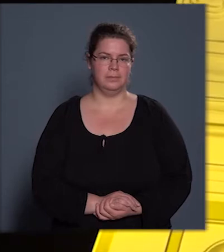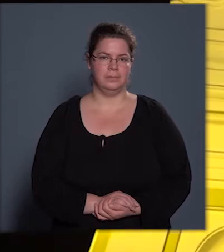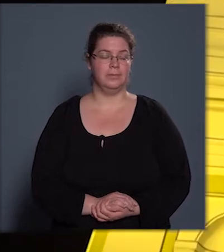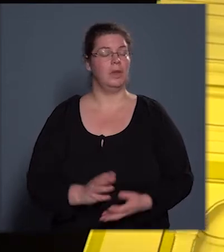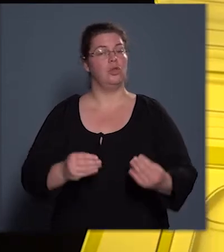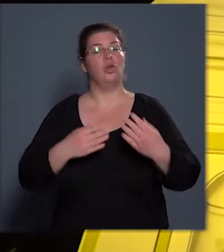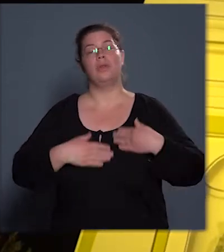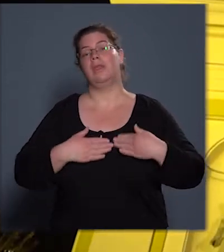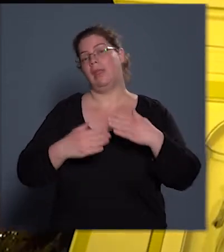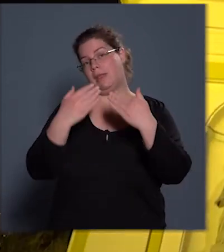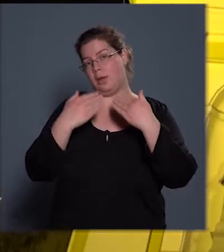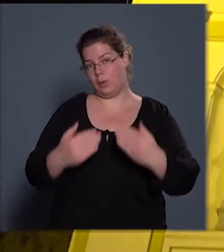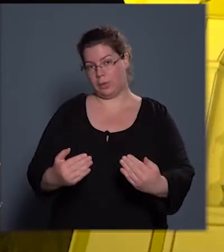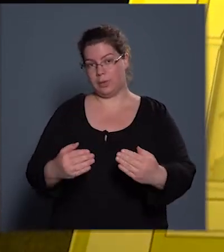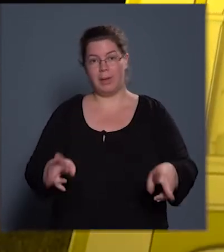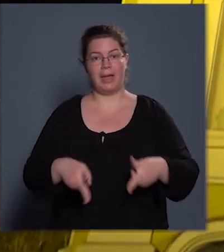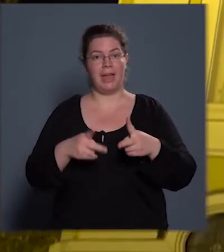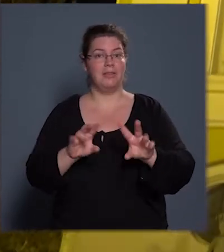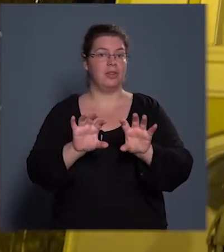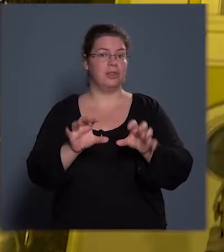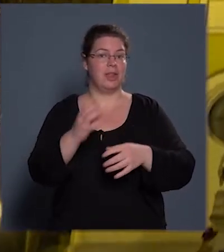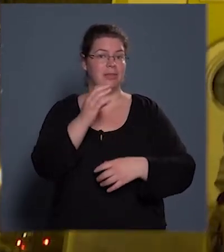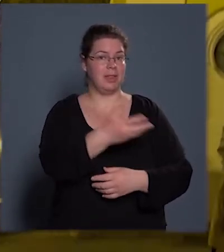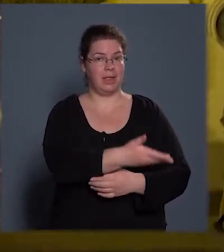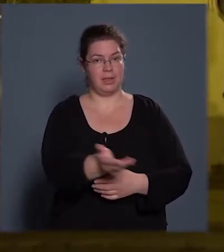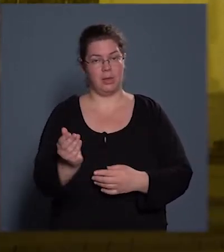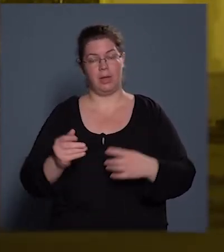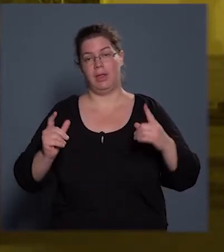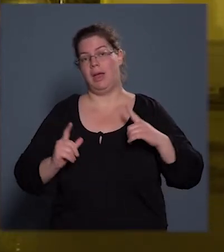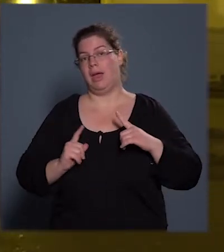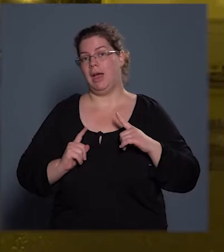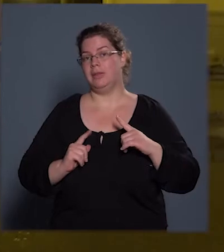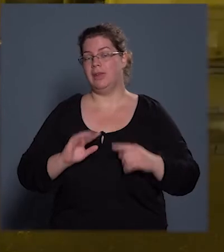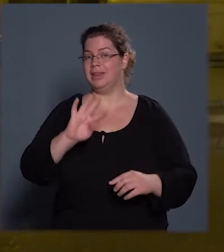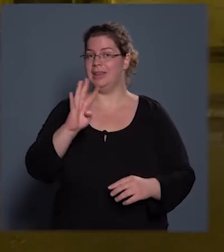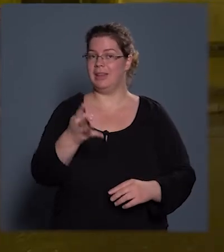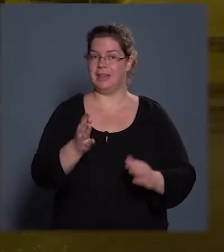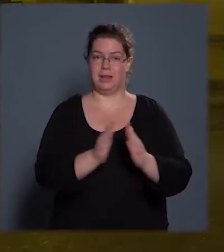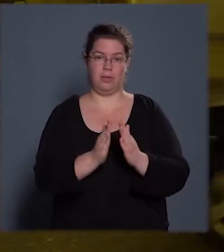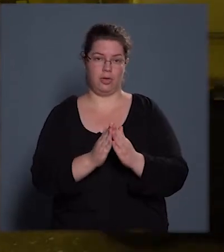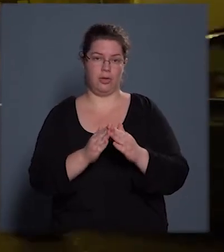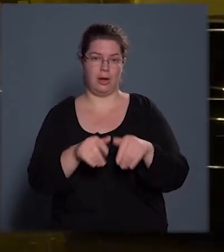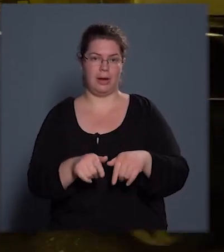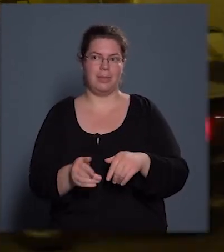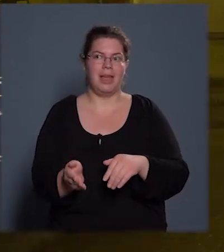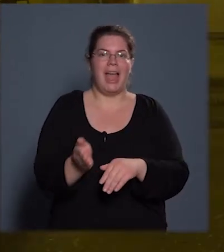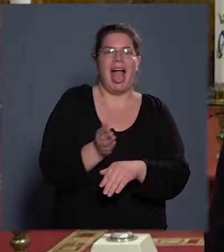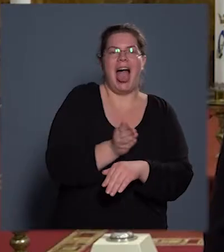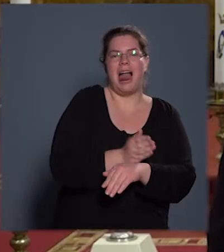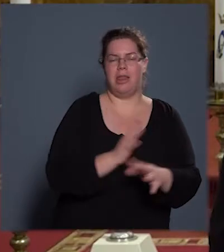Sok szeretettel köszöntöm a kedves tévénézőket advent negyedik vasárnapjának